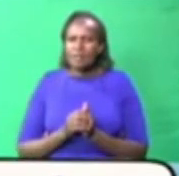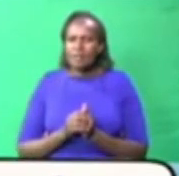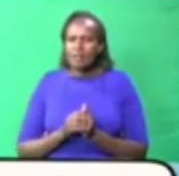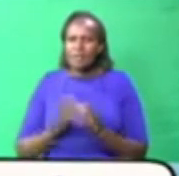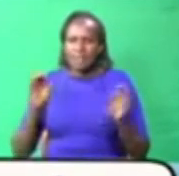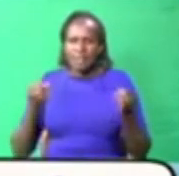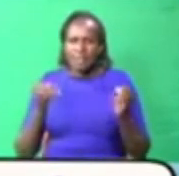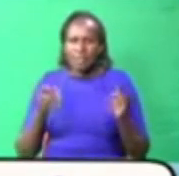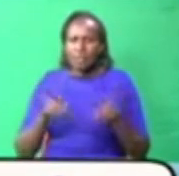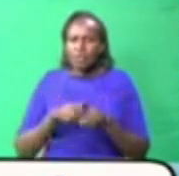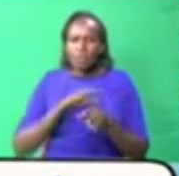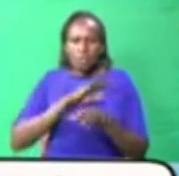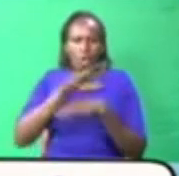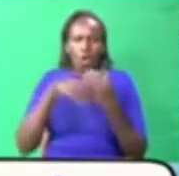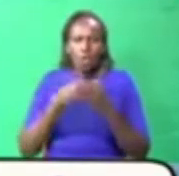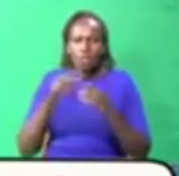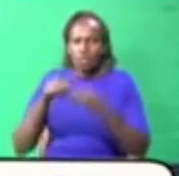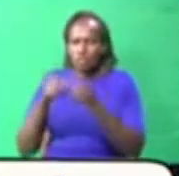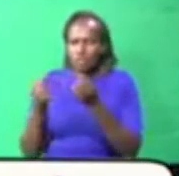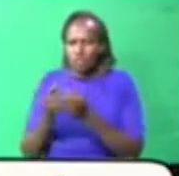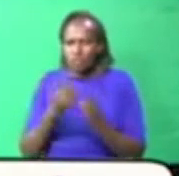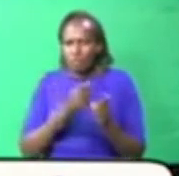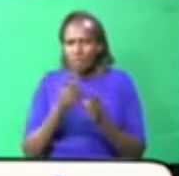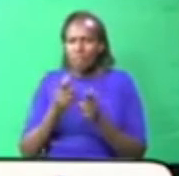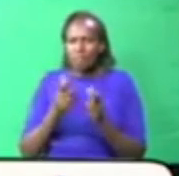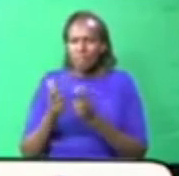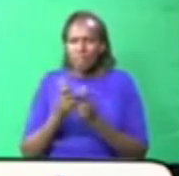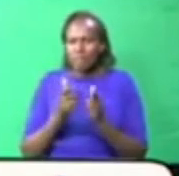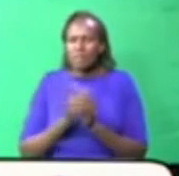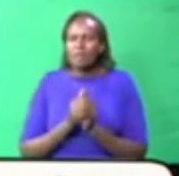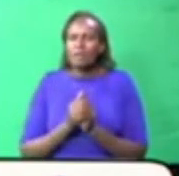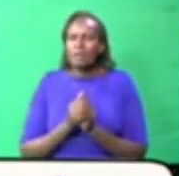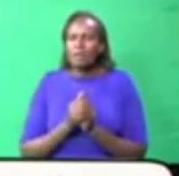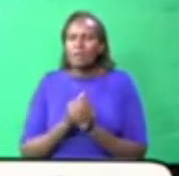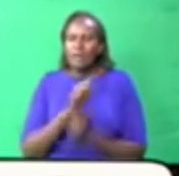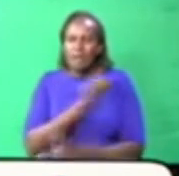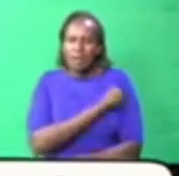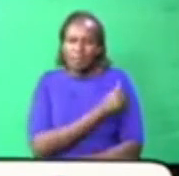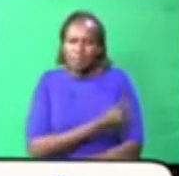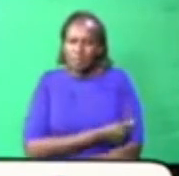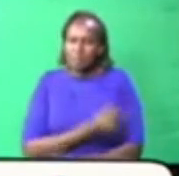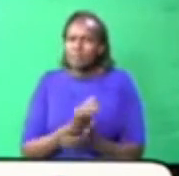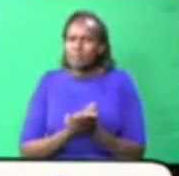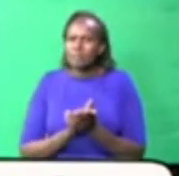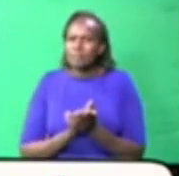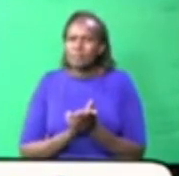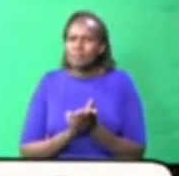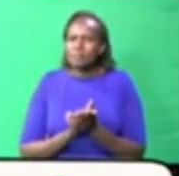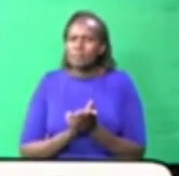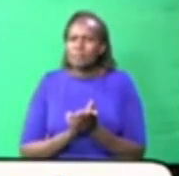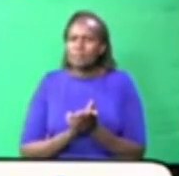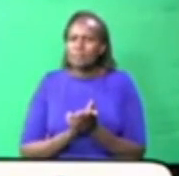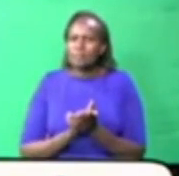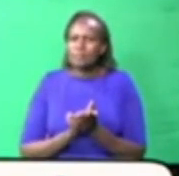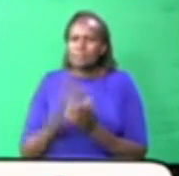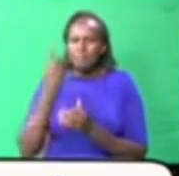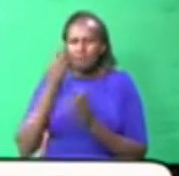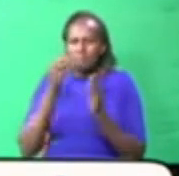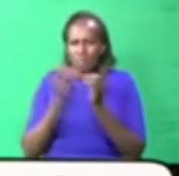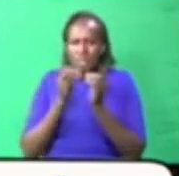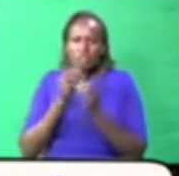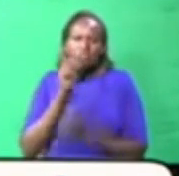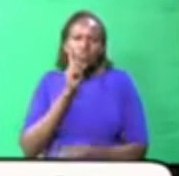kwenye platform zote za social media, Apostle John Kemani William, Heaven's Gate Prayer Mountain, my page Isaac Waidhaka, tutakutana hapa